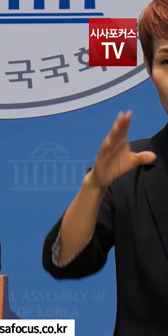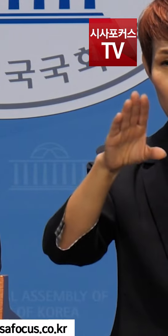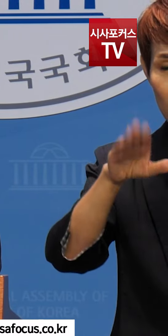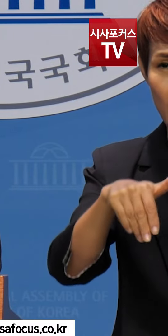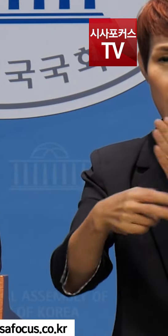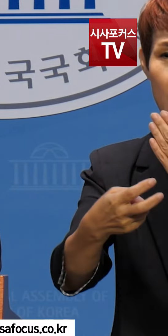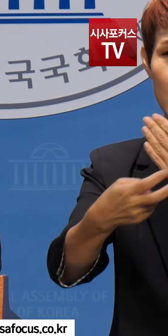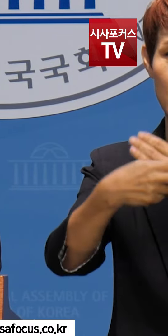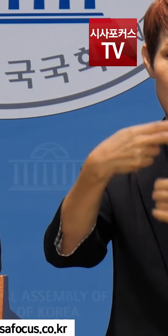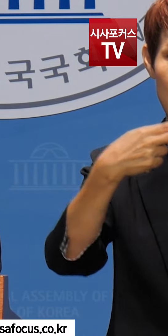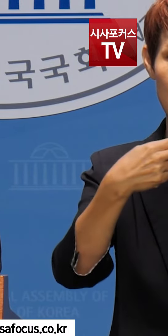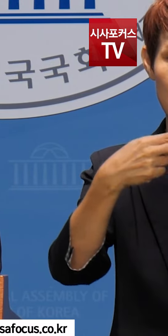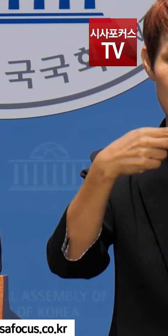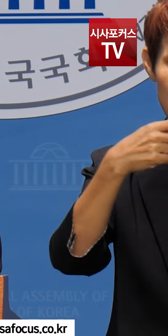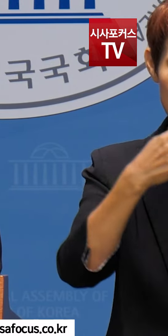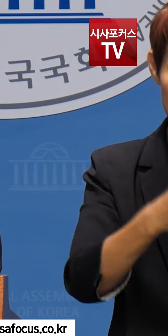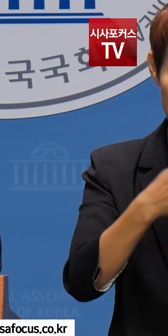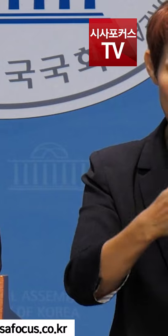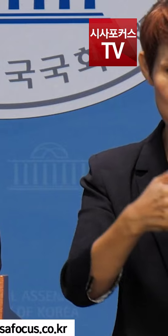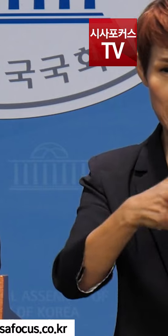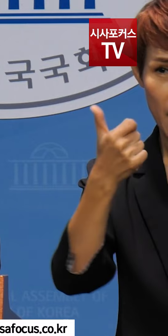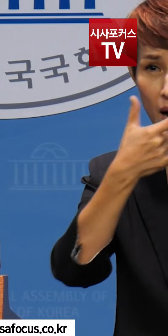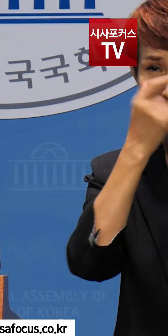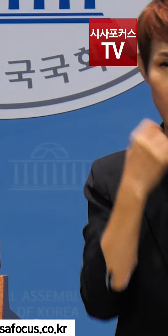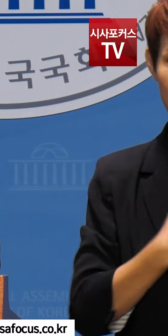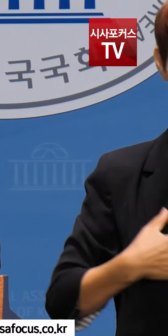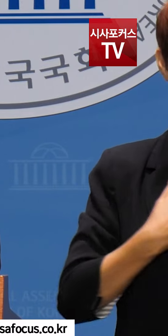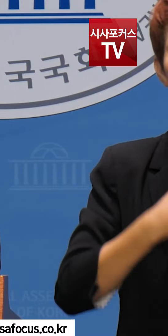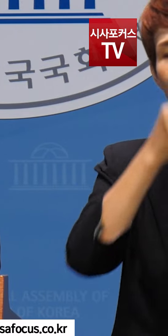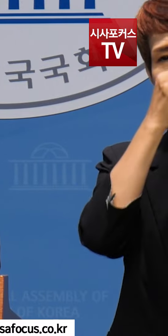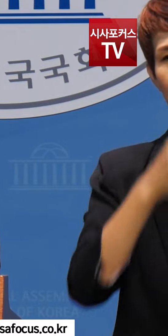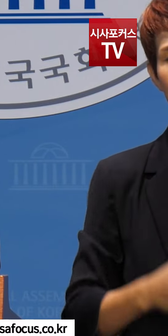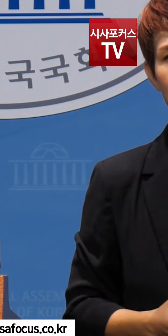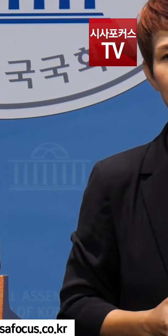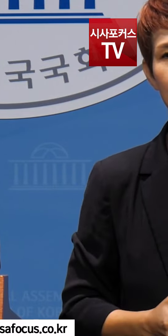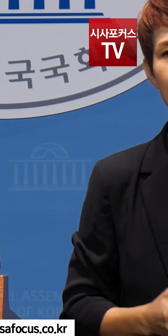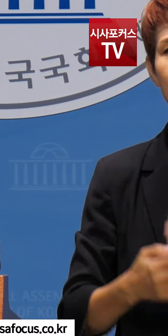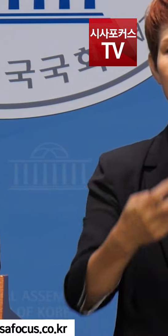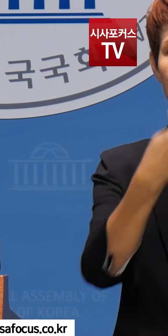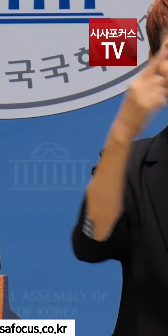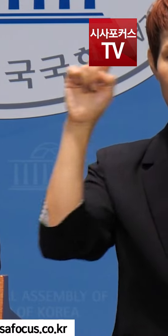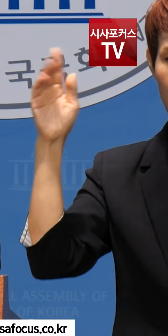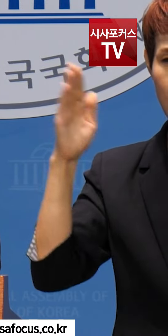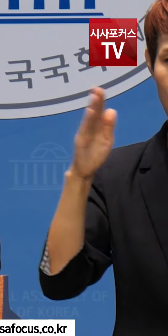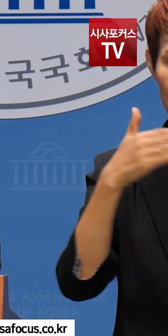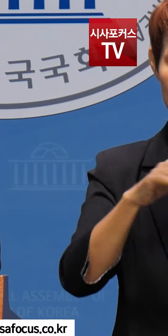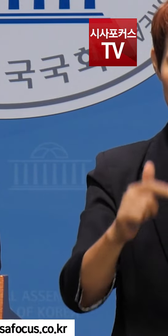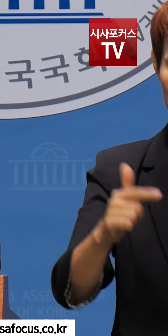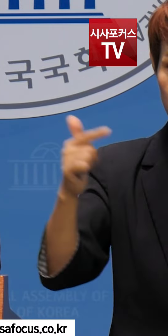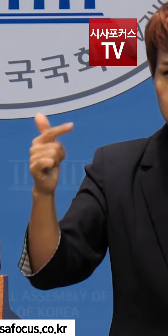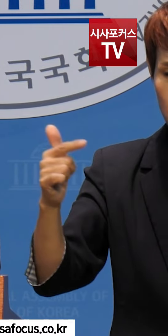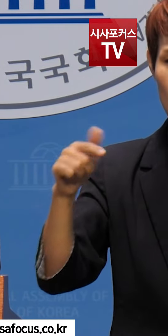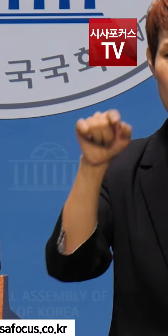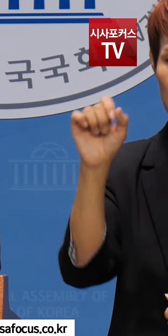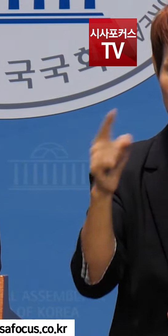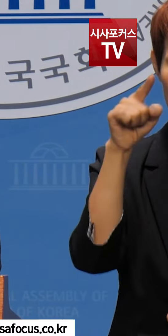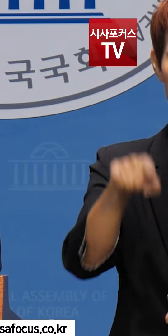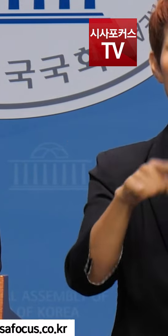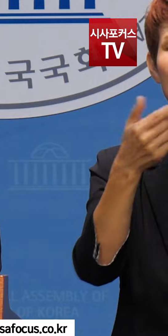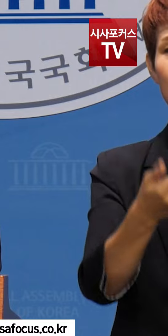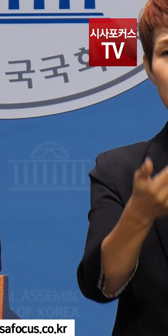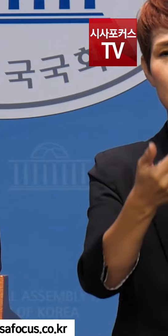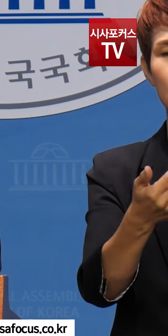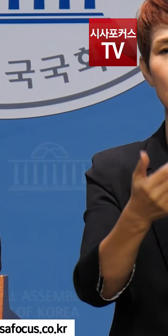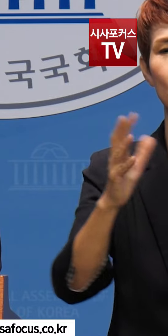의료 대란이 우려됩니다. 의대 정원 확대와 이로 인한 갈등을 시급히 국회로